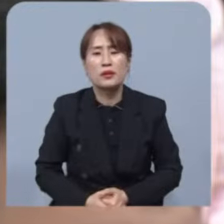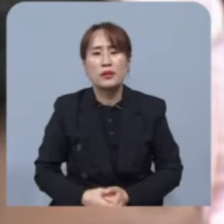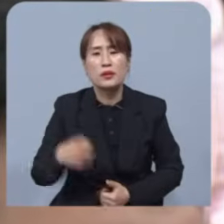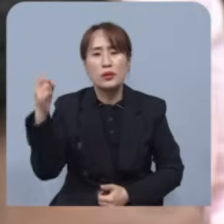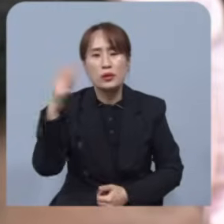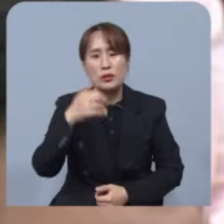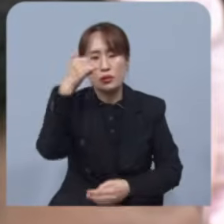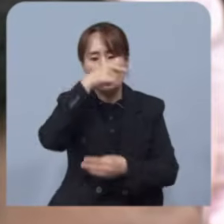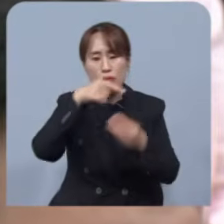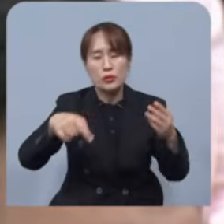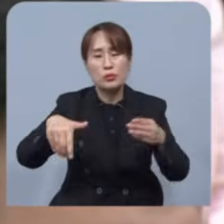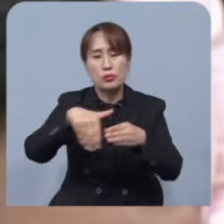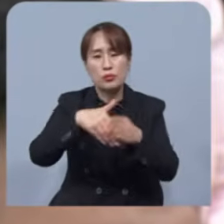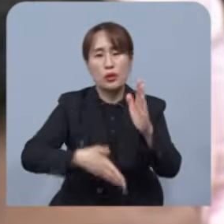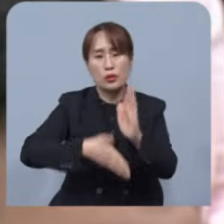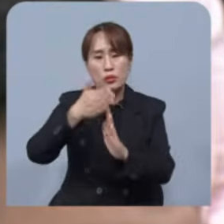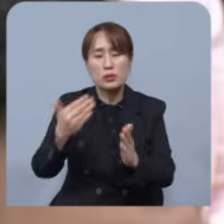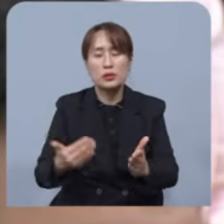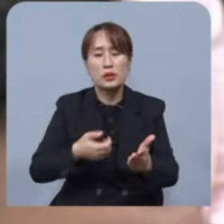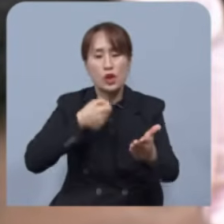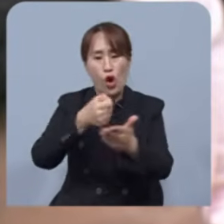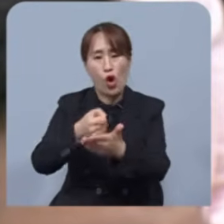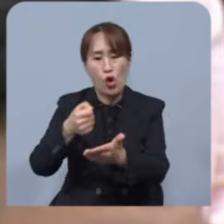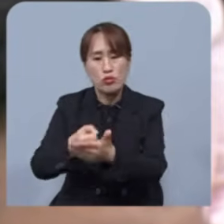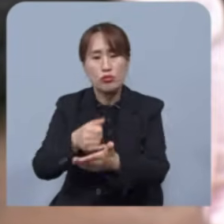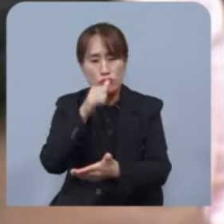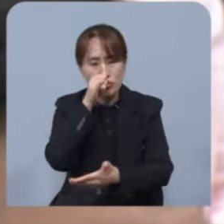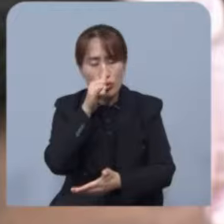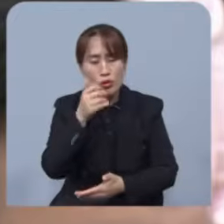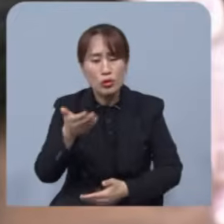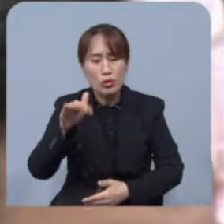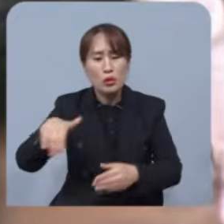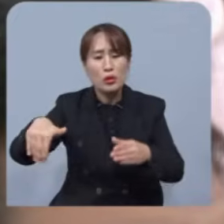또 충주가 문화도시로 선정되고 있는데도